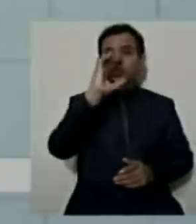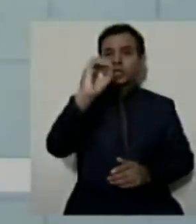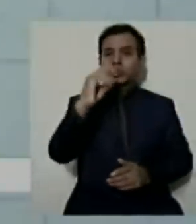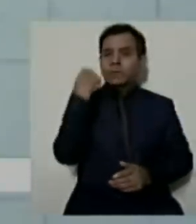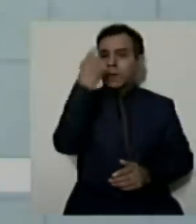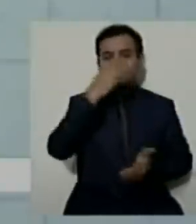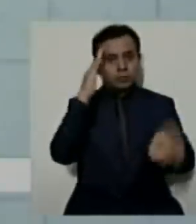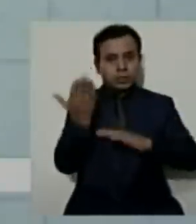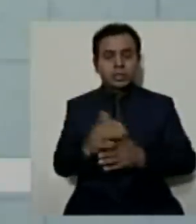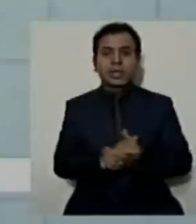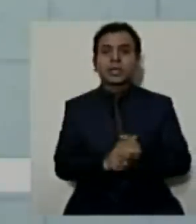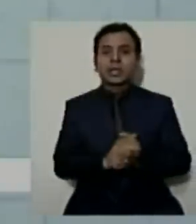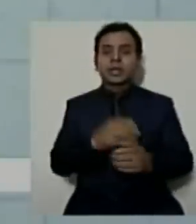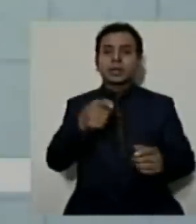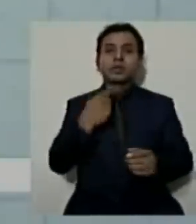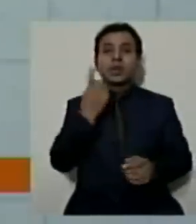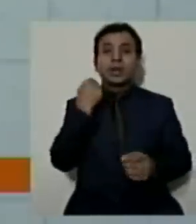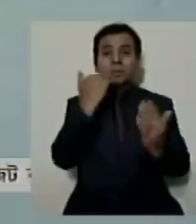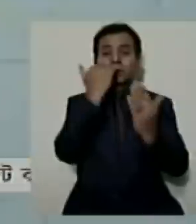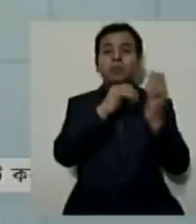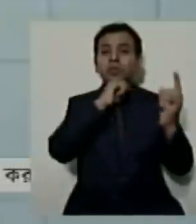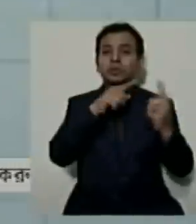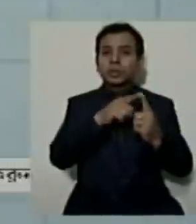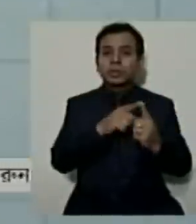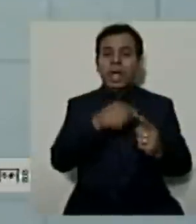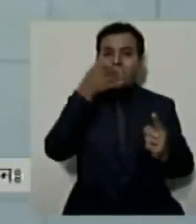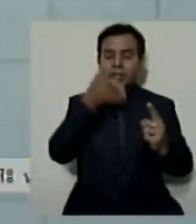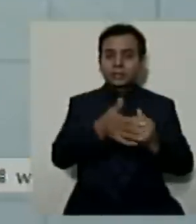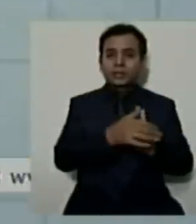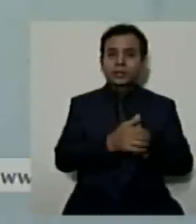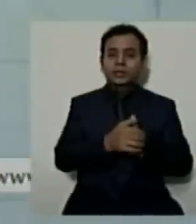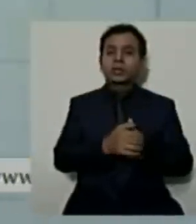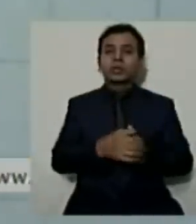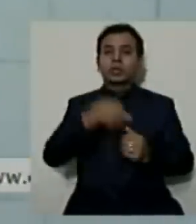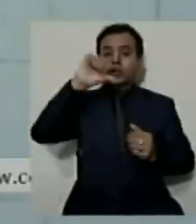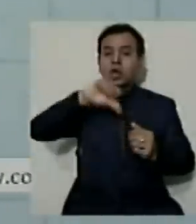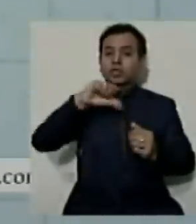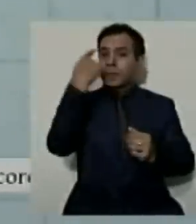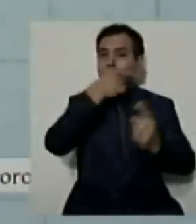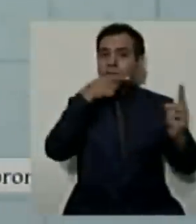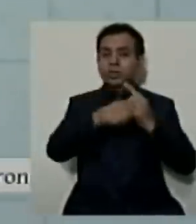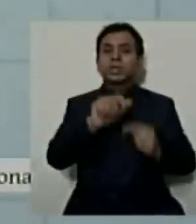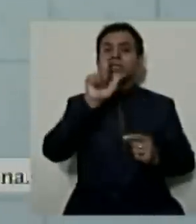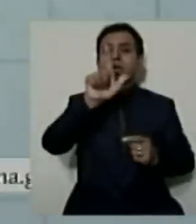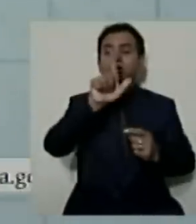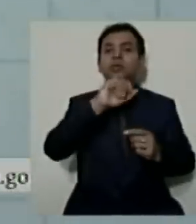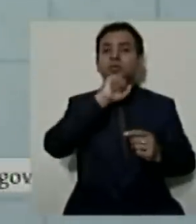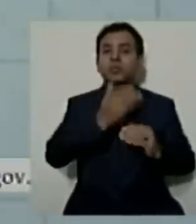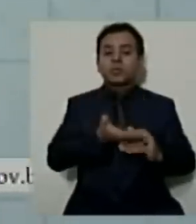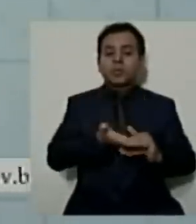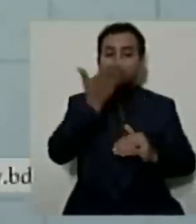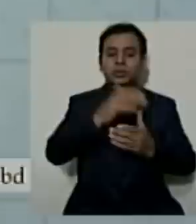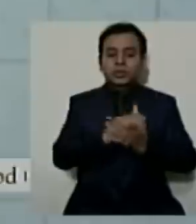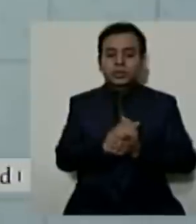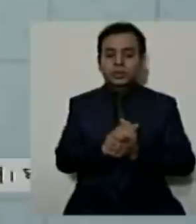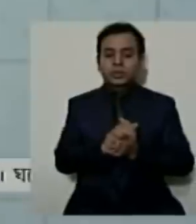আজকের 9 জনের মধ্যে 7 জনেরই বয়স 70 ঊর্ধ্ব এবং 51 থেকে 60 বছরের মধ্যে